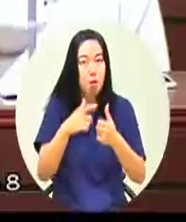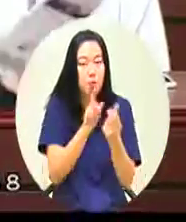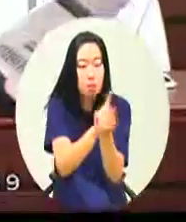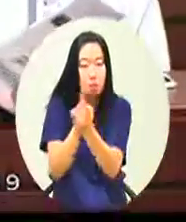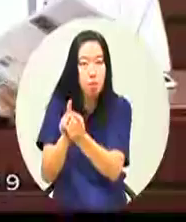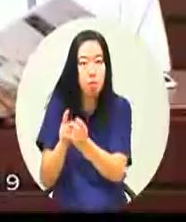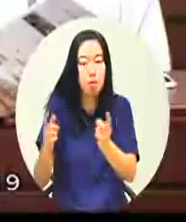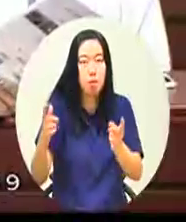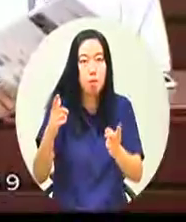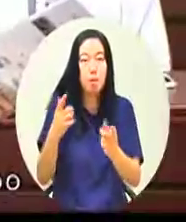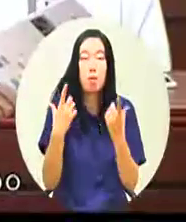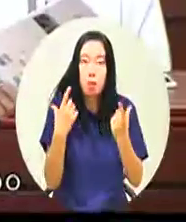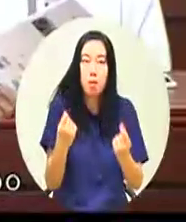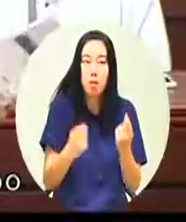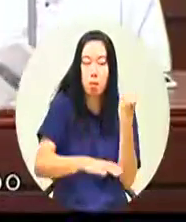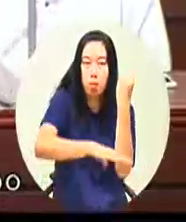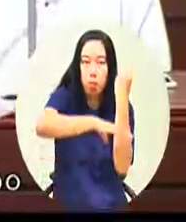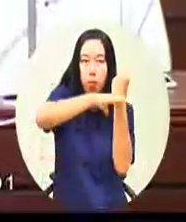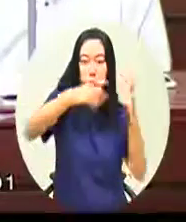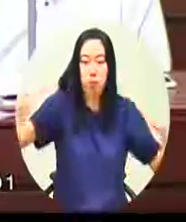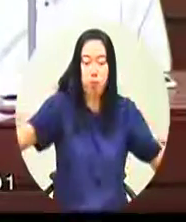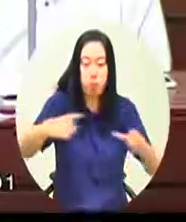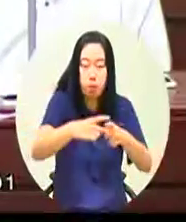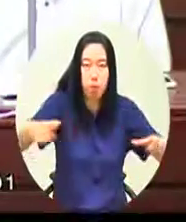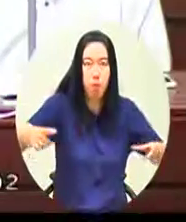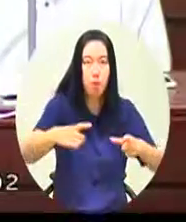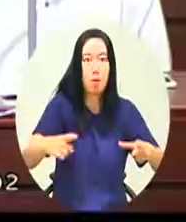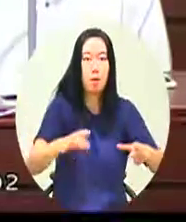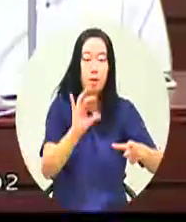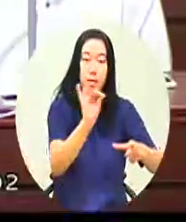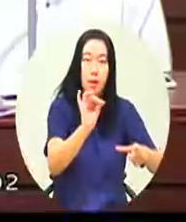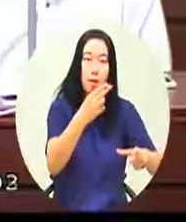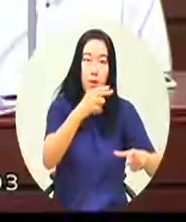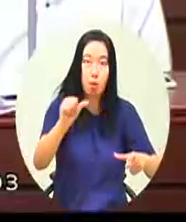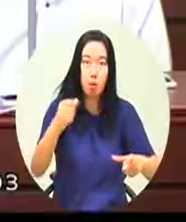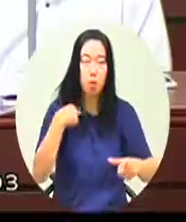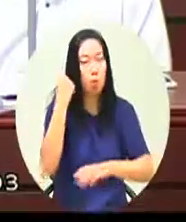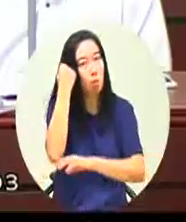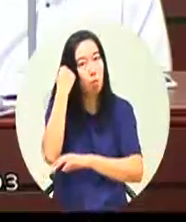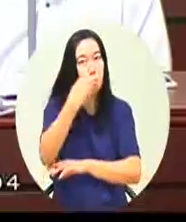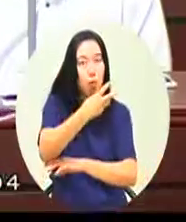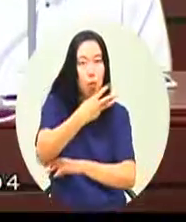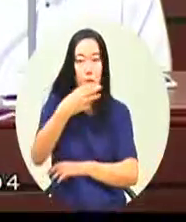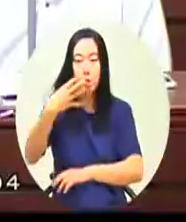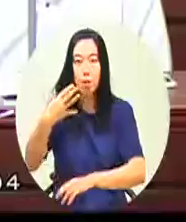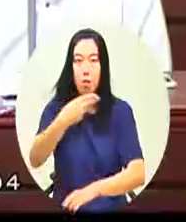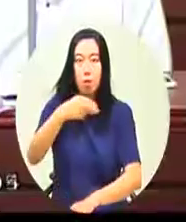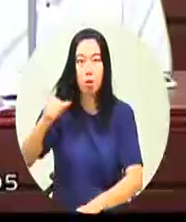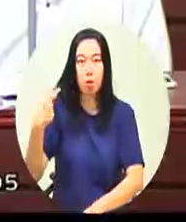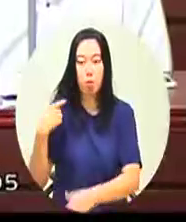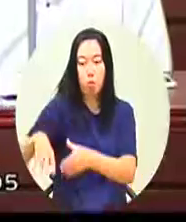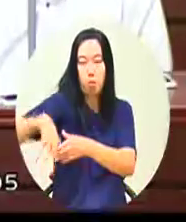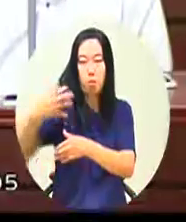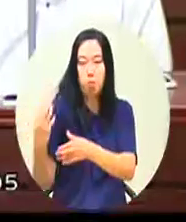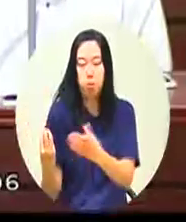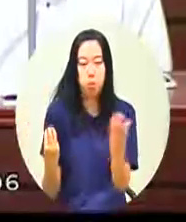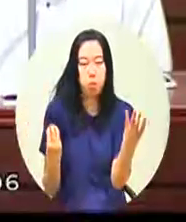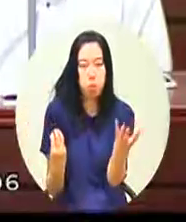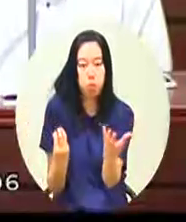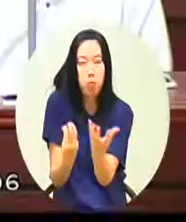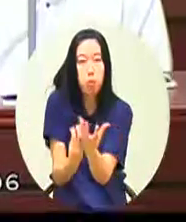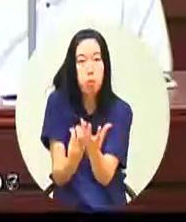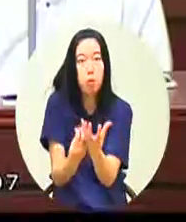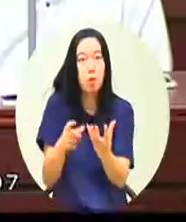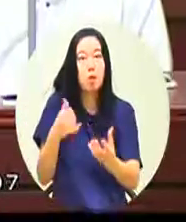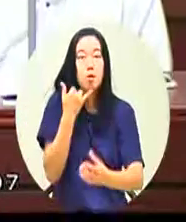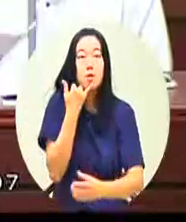本来淹水的区域是100公顷，我其实住的地方只有3公顷到5公顷，我只要抽这个地方的水，那其他的部分